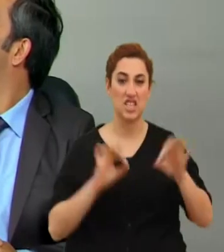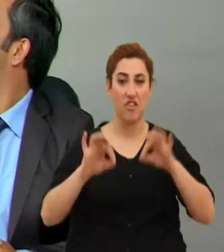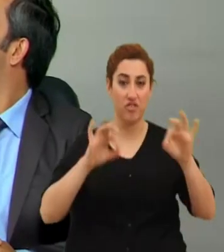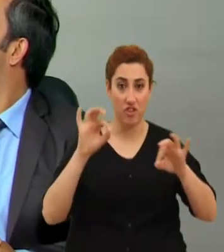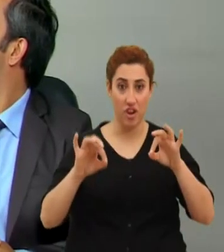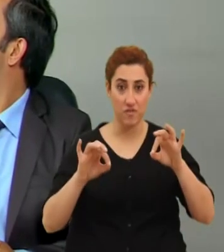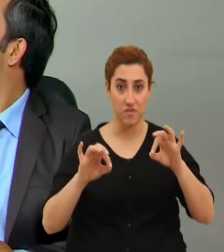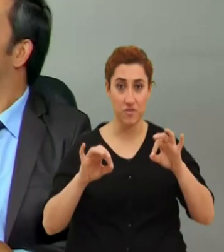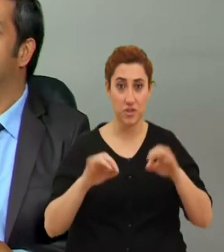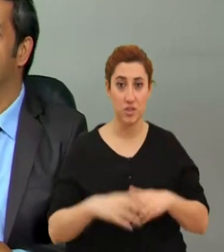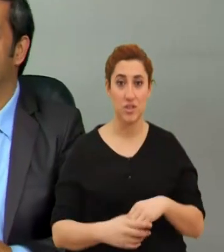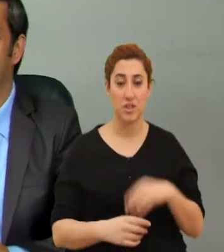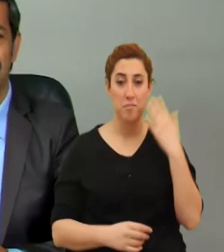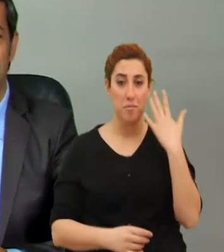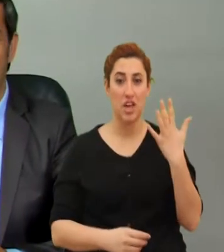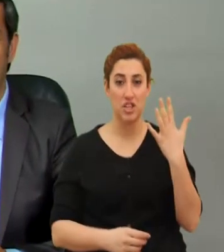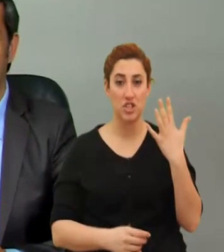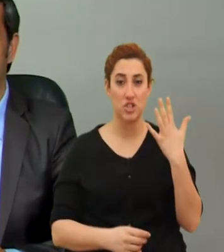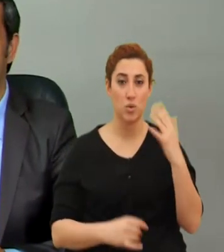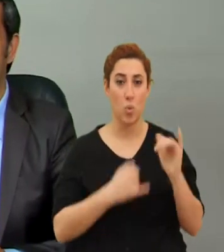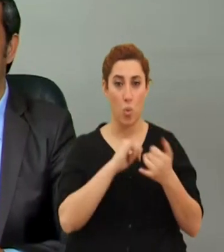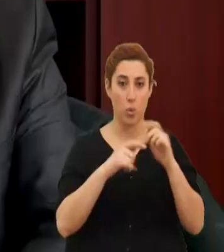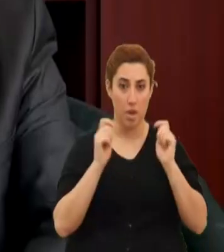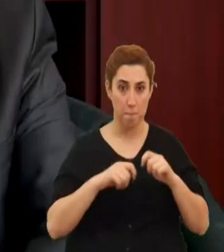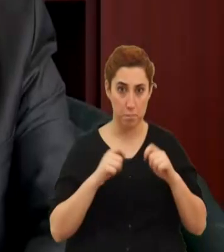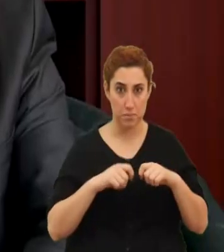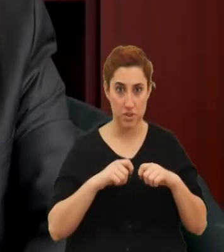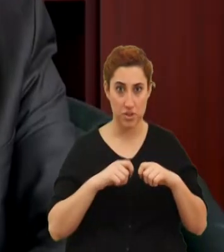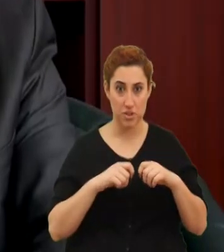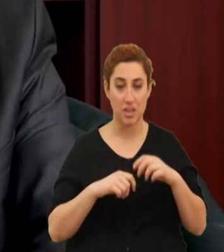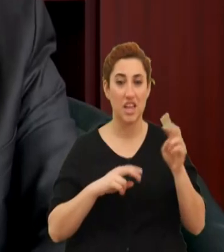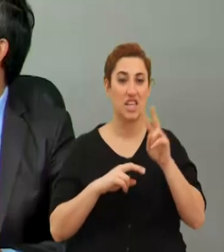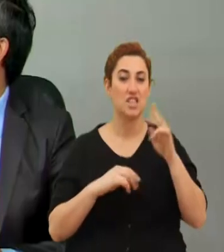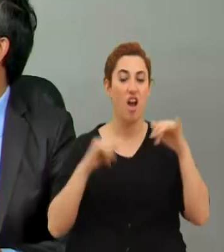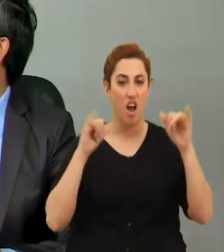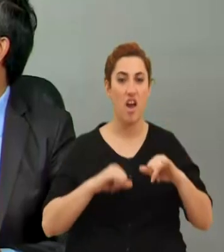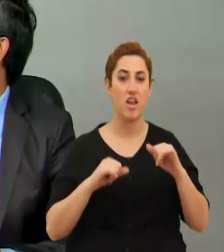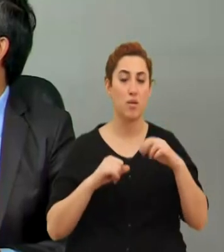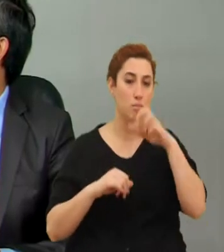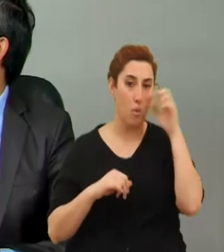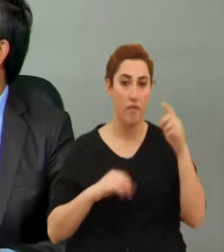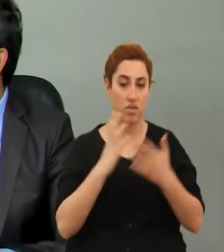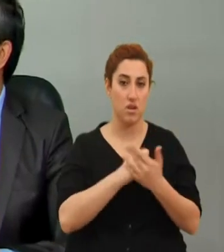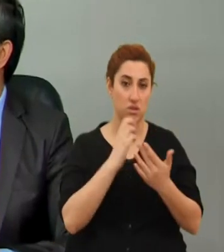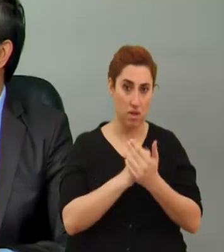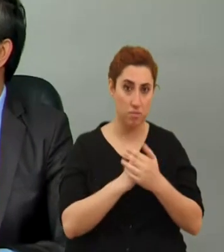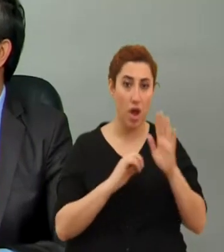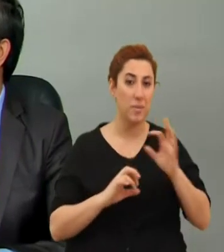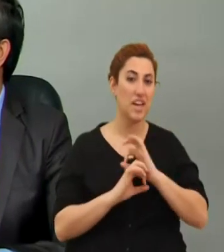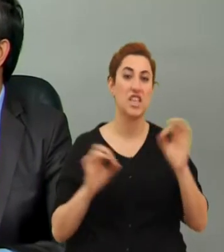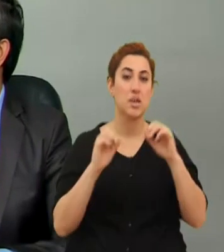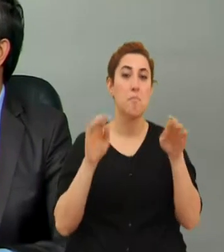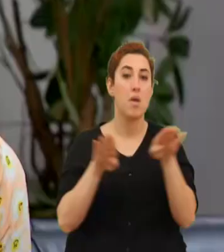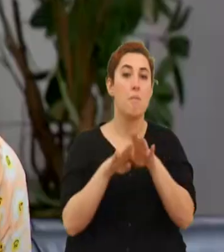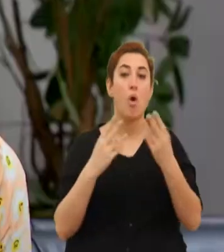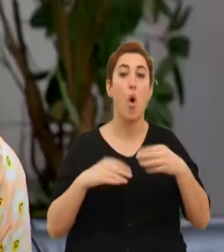satranççı 5 müsabaka yapmış. Her ikisi de aynı sayıda oyun kazanmış ama hiç